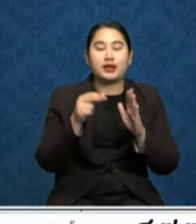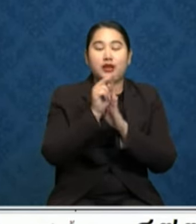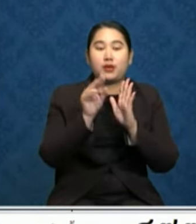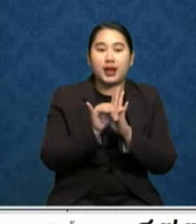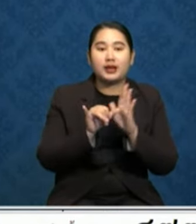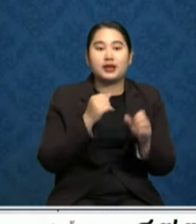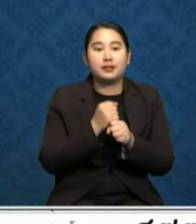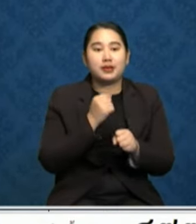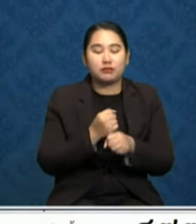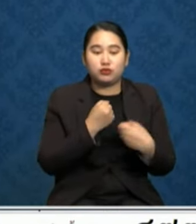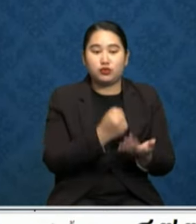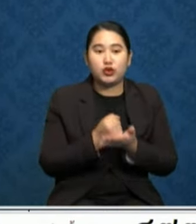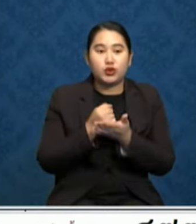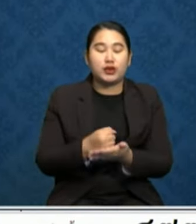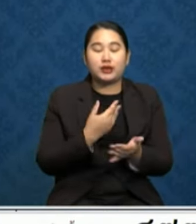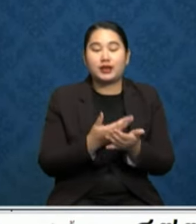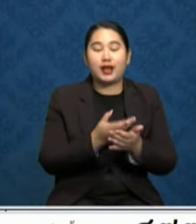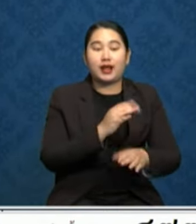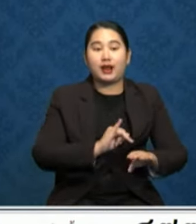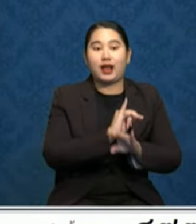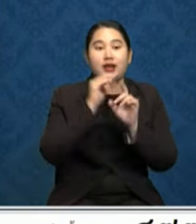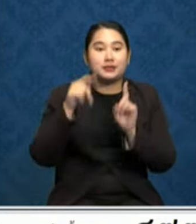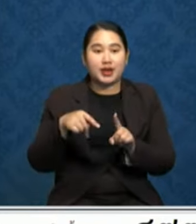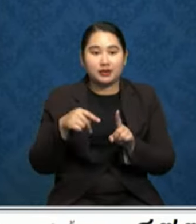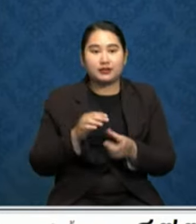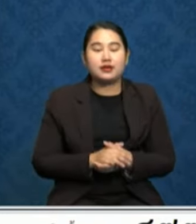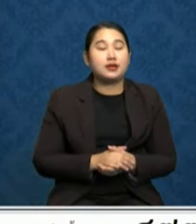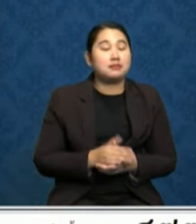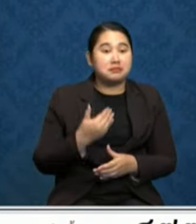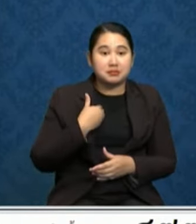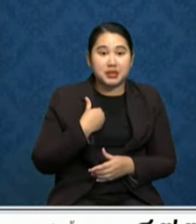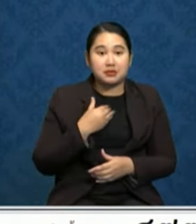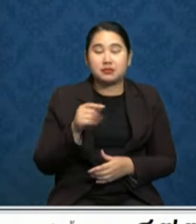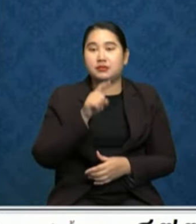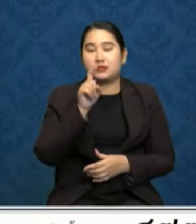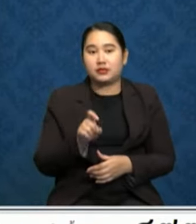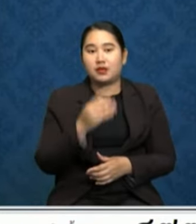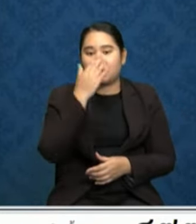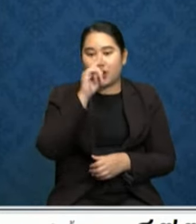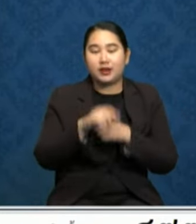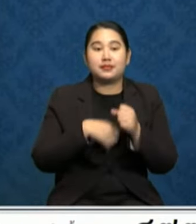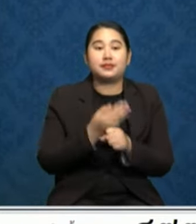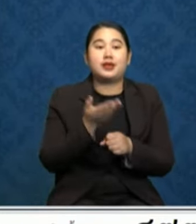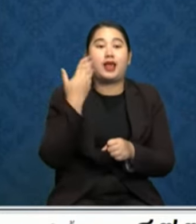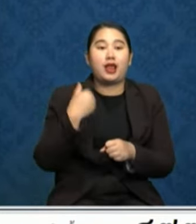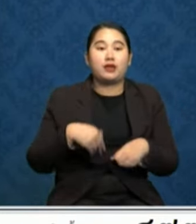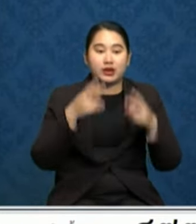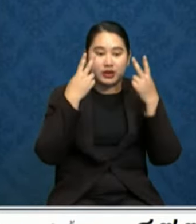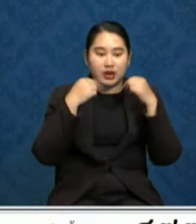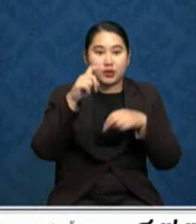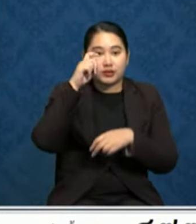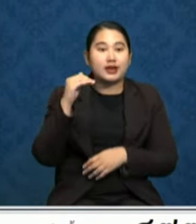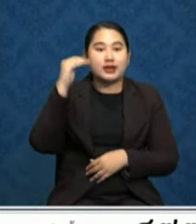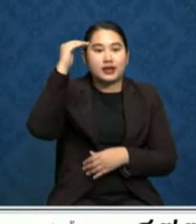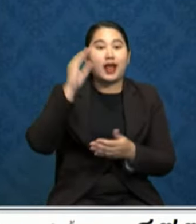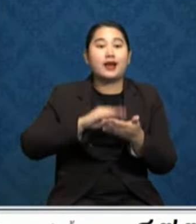ายช่วยเหลือชาวนาไร่ละ 1,000 กลับมาไหมนะครับเพราะว่าปีที่แล้วเนี่ยสมัยท่านนายกเศรษฐาเนี่ยท่านตัด